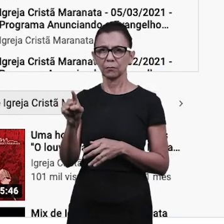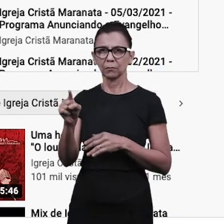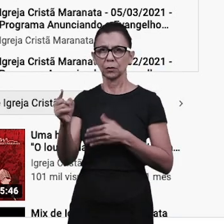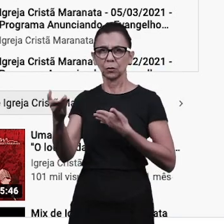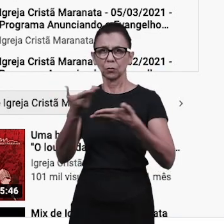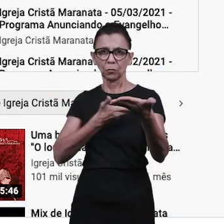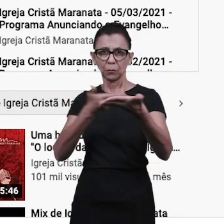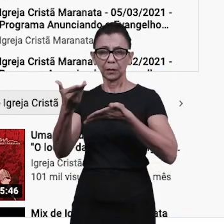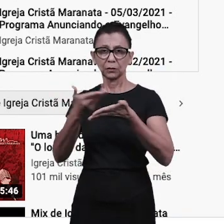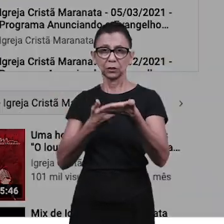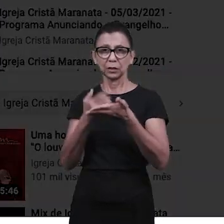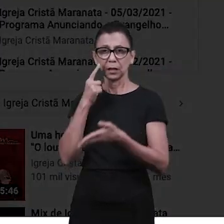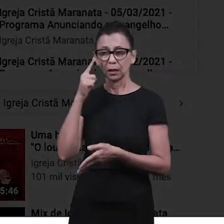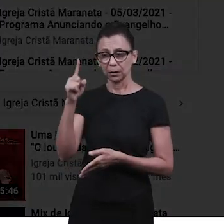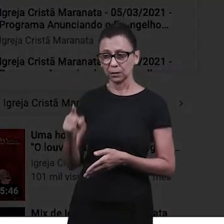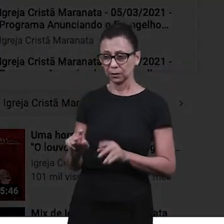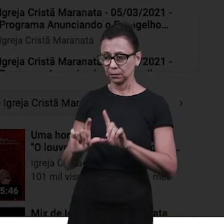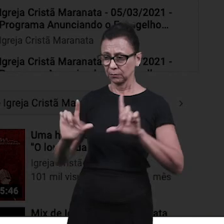volet Partager